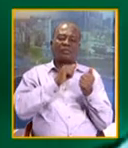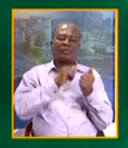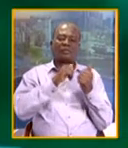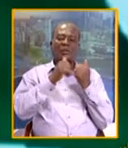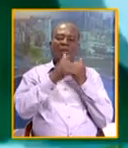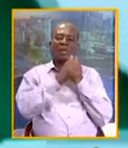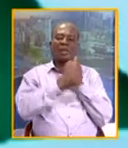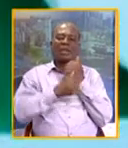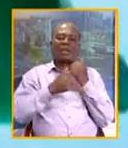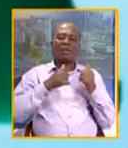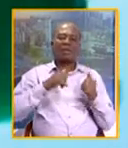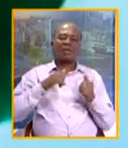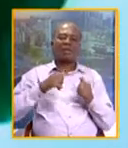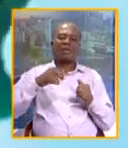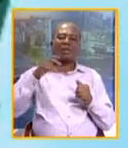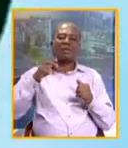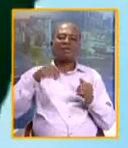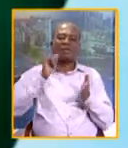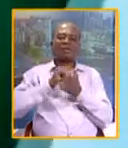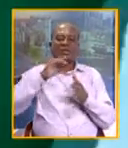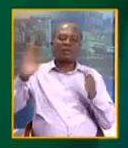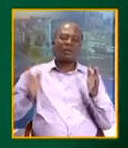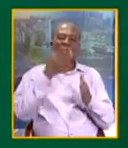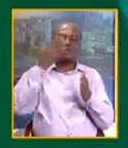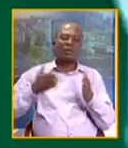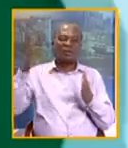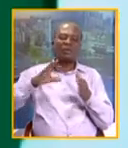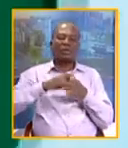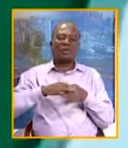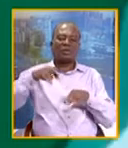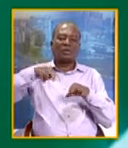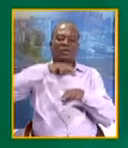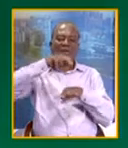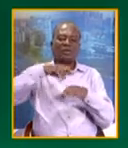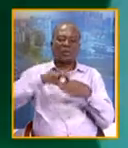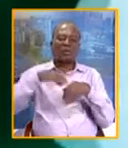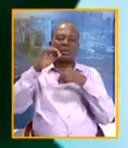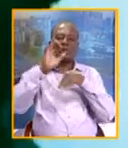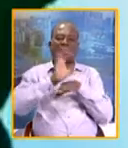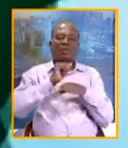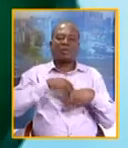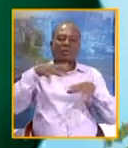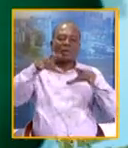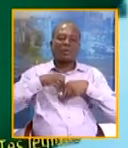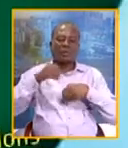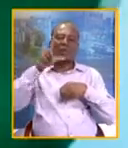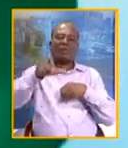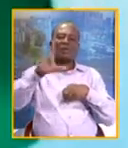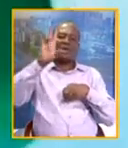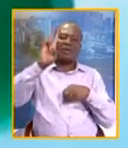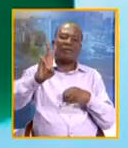l'appli caennaise l'hymne national de la république de côte d'ivoire a été adoptée le 27 juin